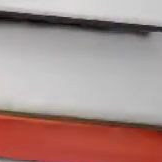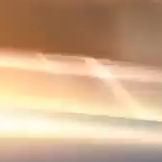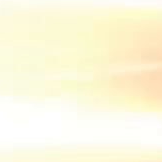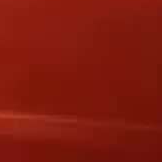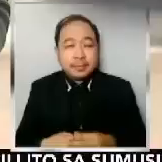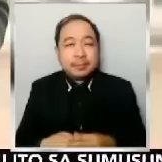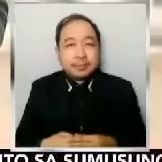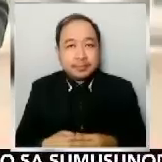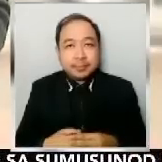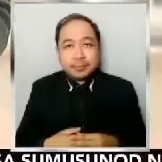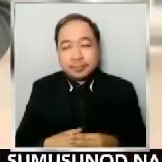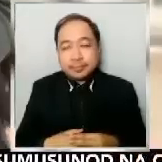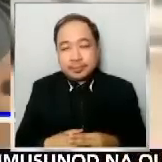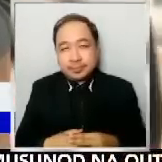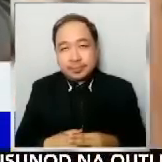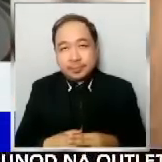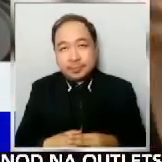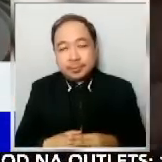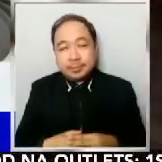JP?